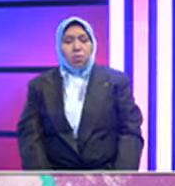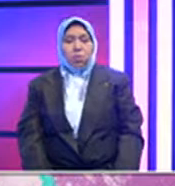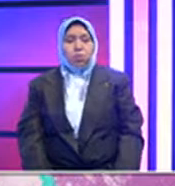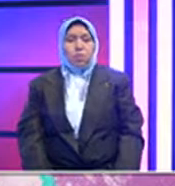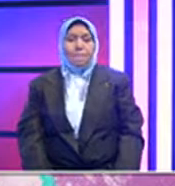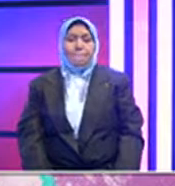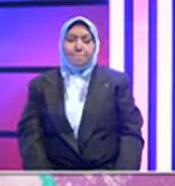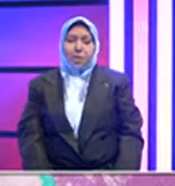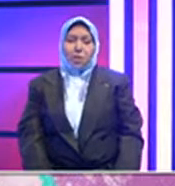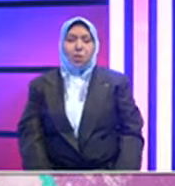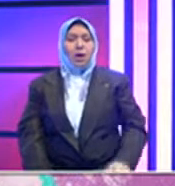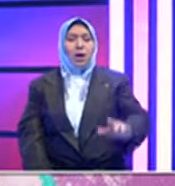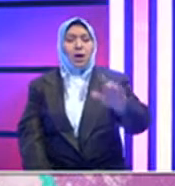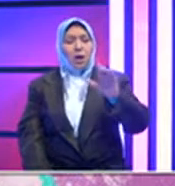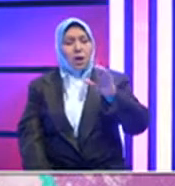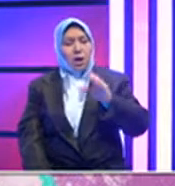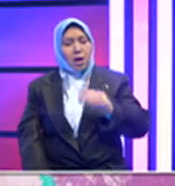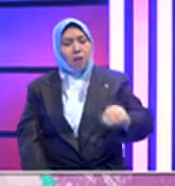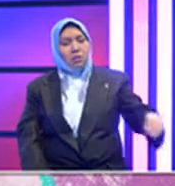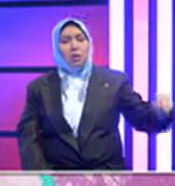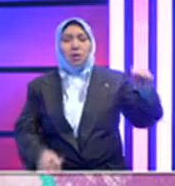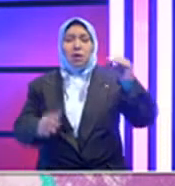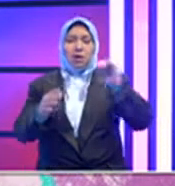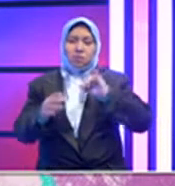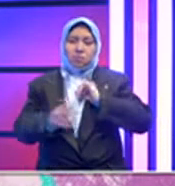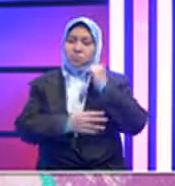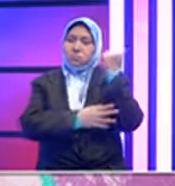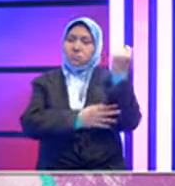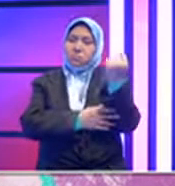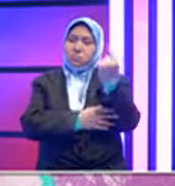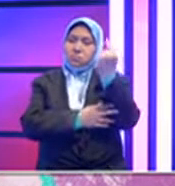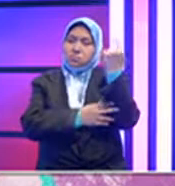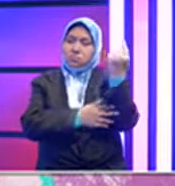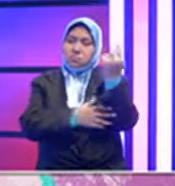I want azuwa logo